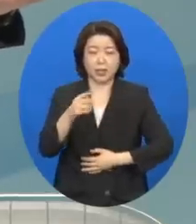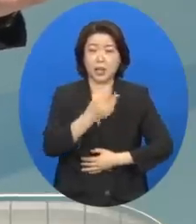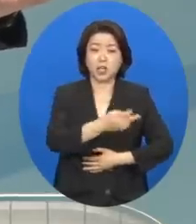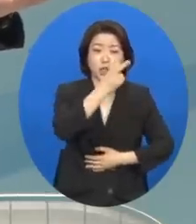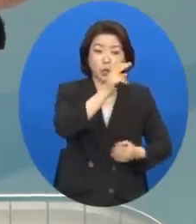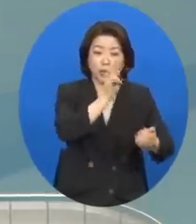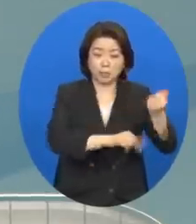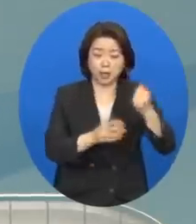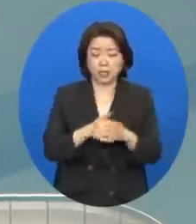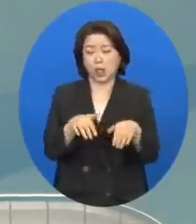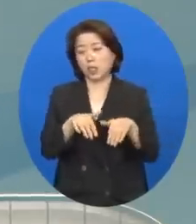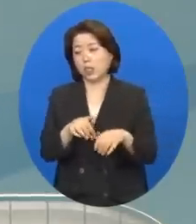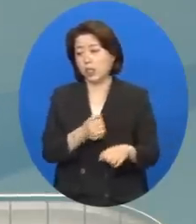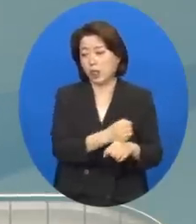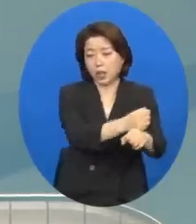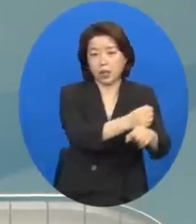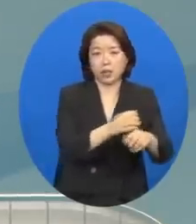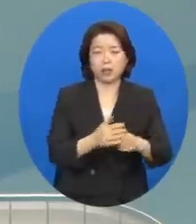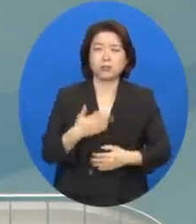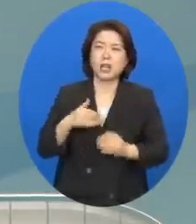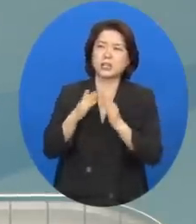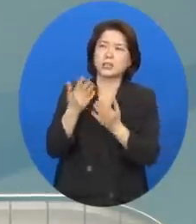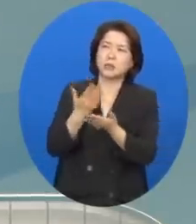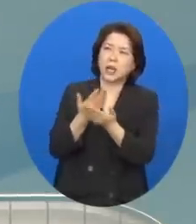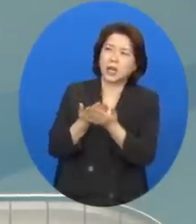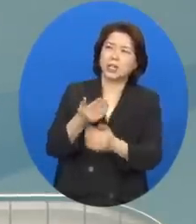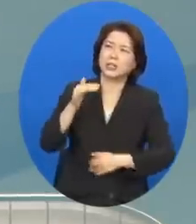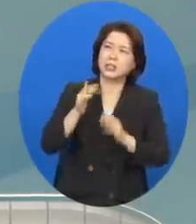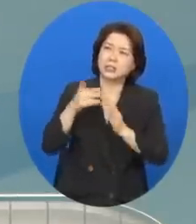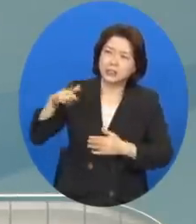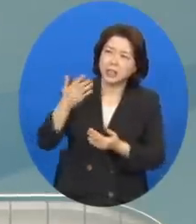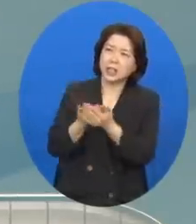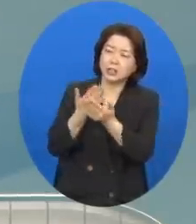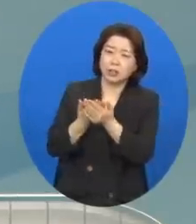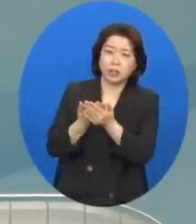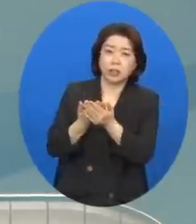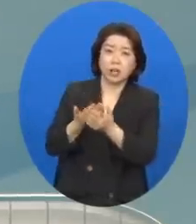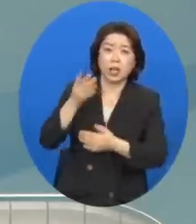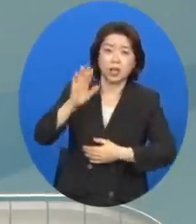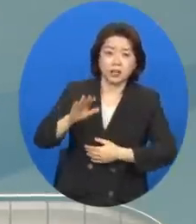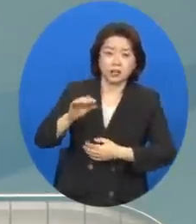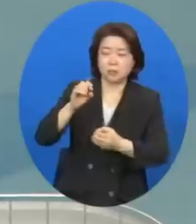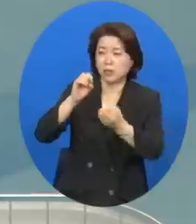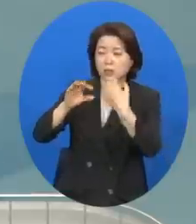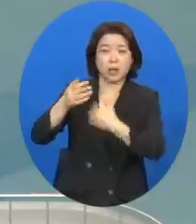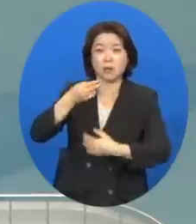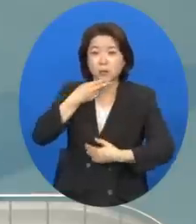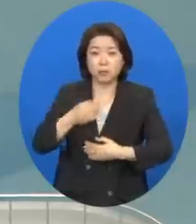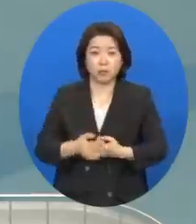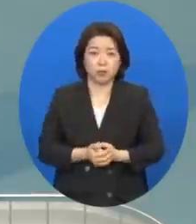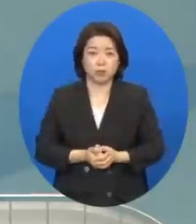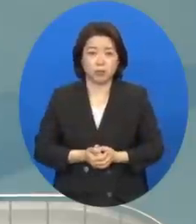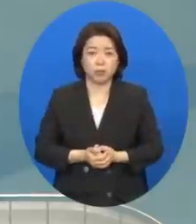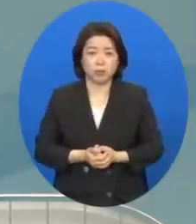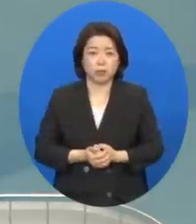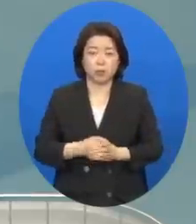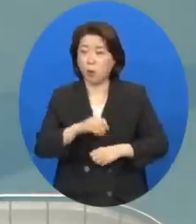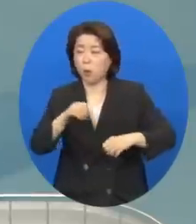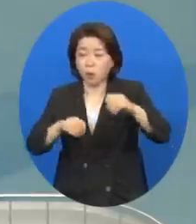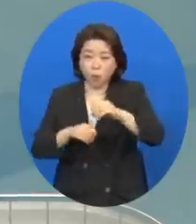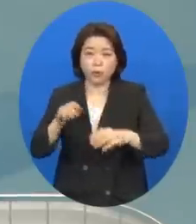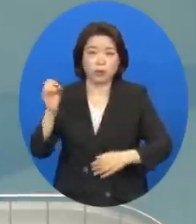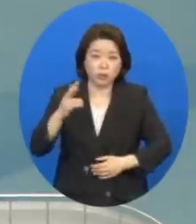때 집에 가게 해주세요. 집에 가게. 응답 못 받았어요. 아니,